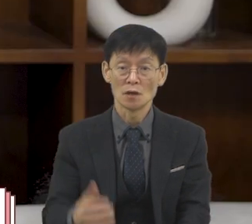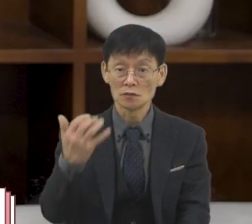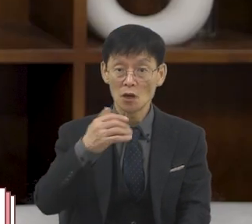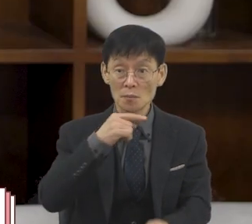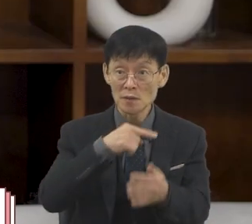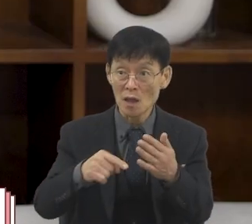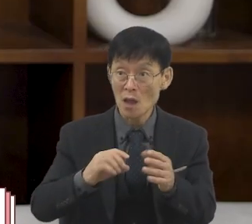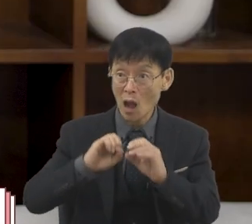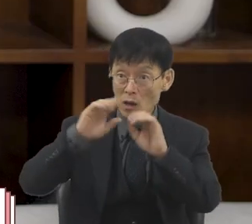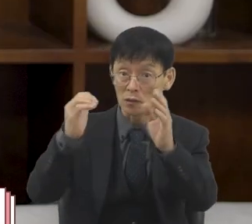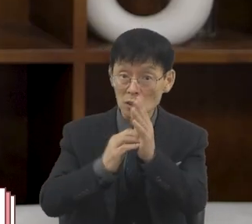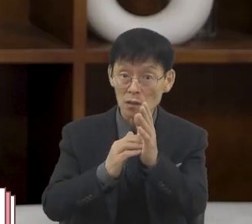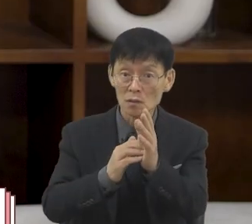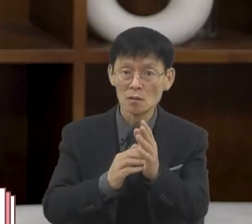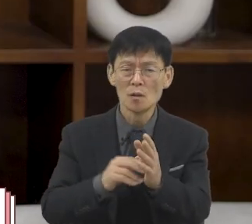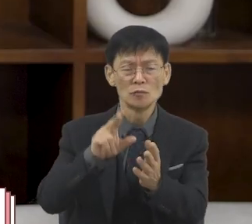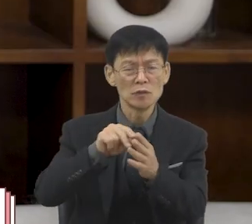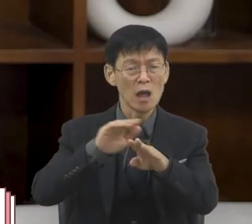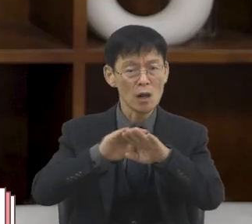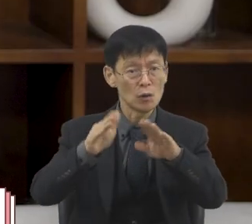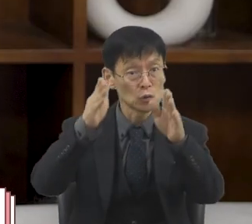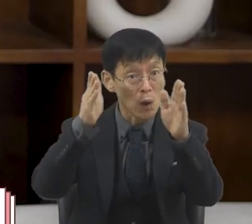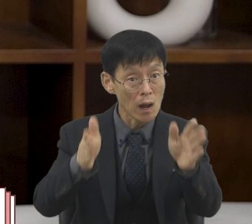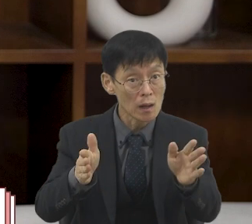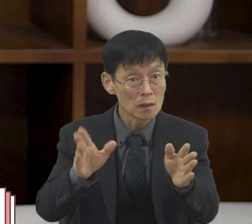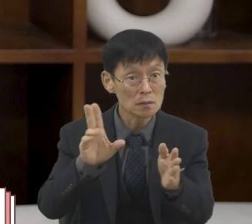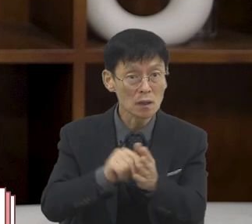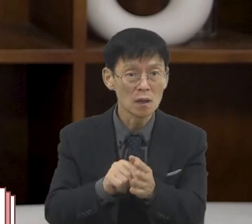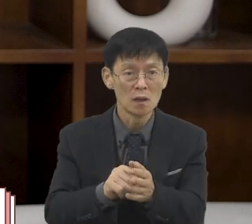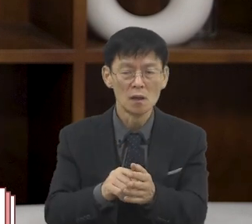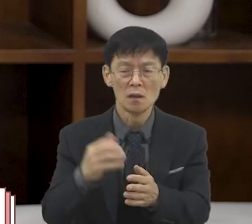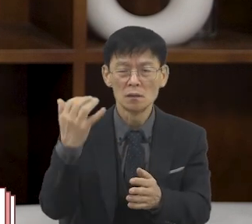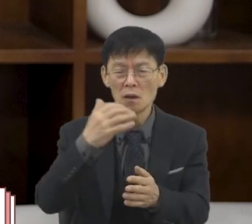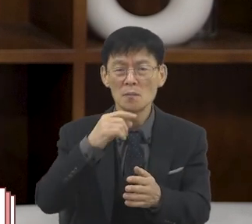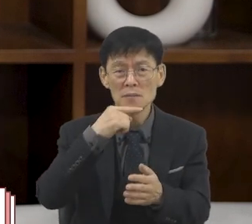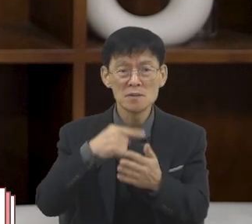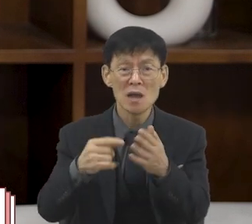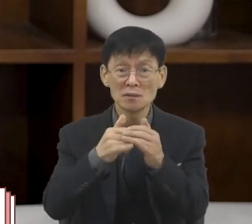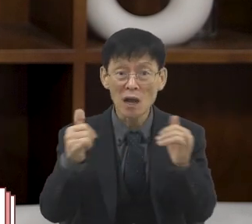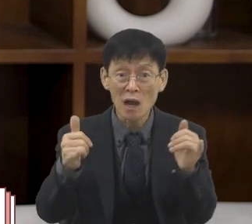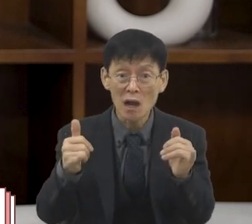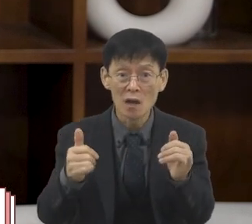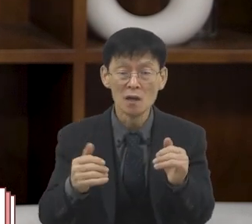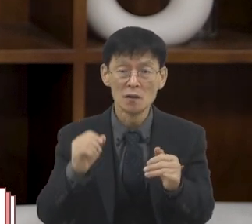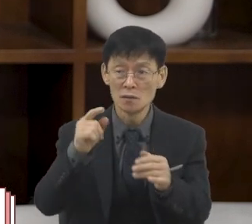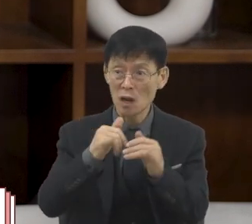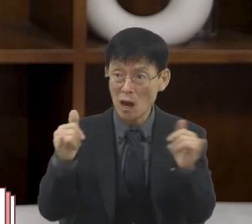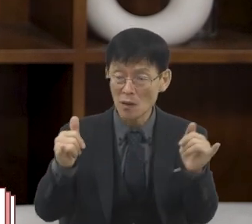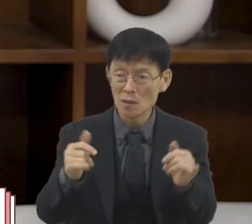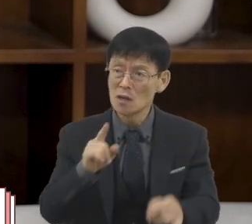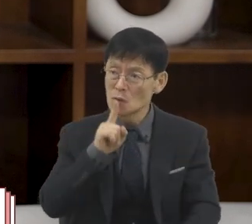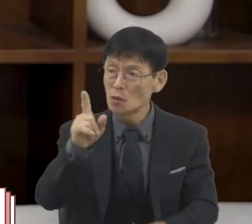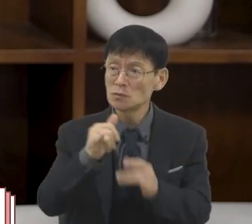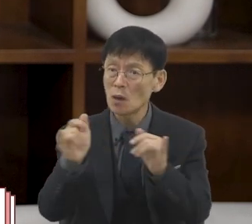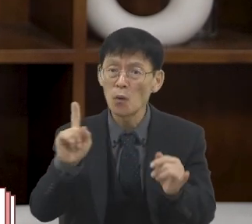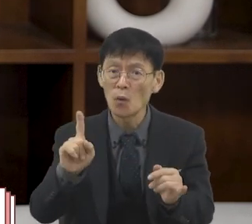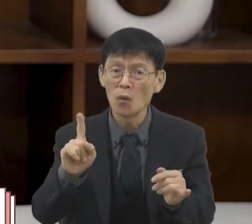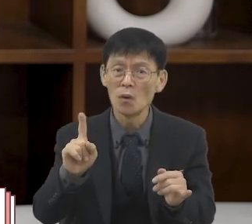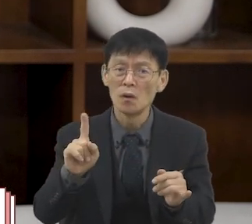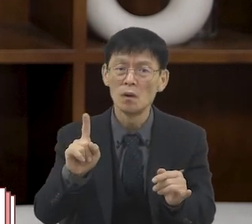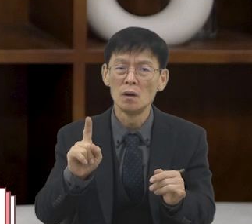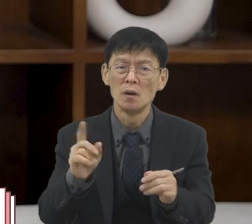성희롱 피해 사실을 알리거나 문제를 해결하는 과정에서 성희롱 피해자, 피해를 주장하는 사람,